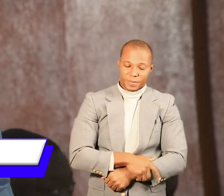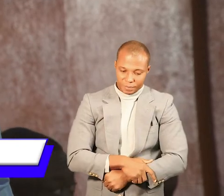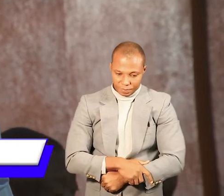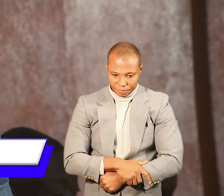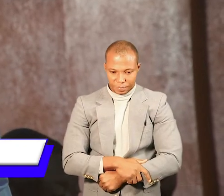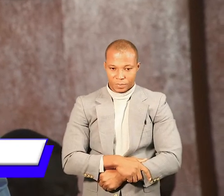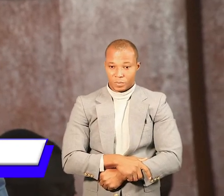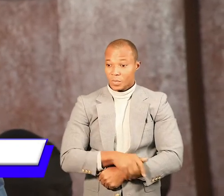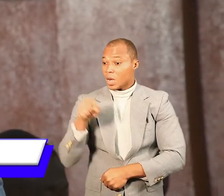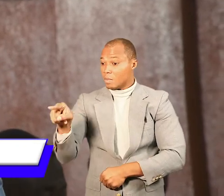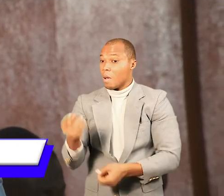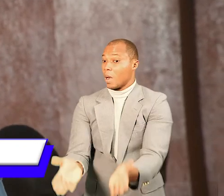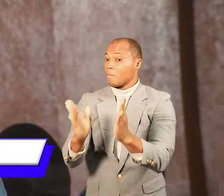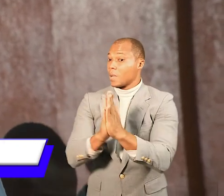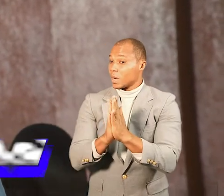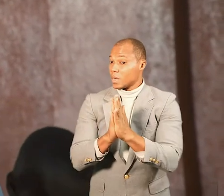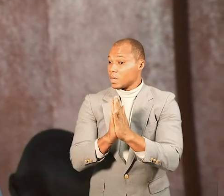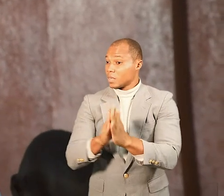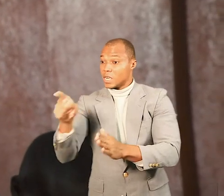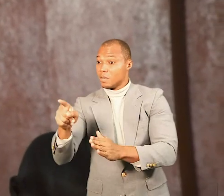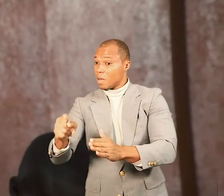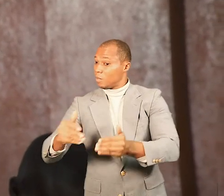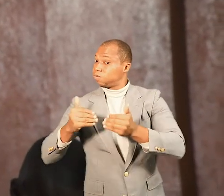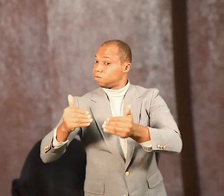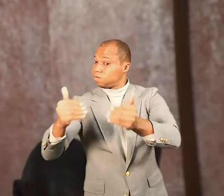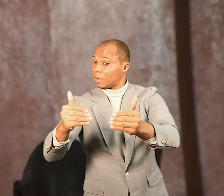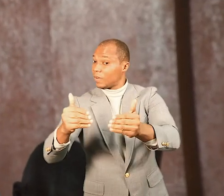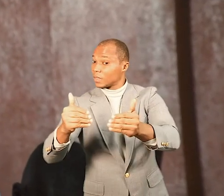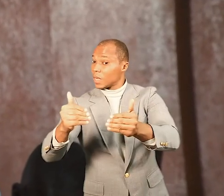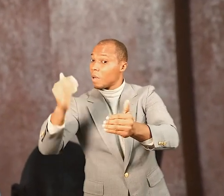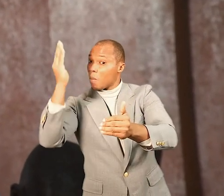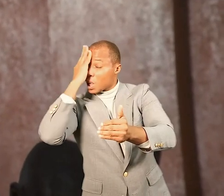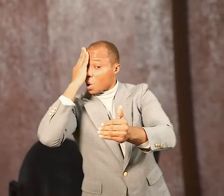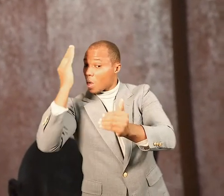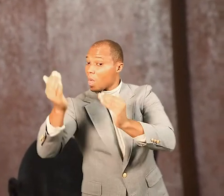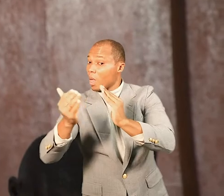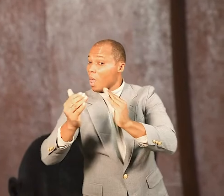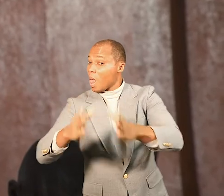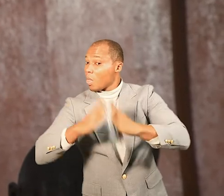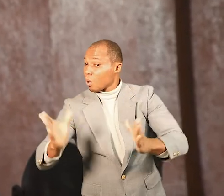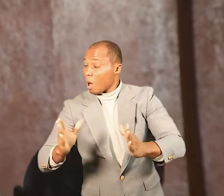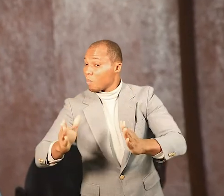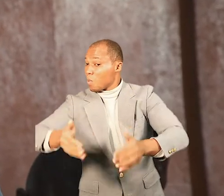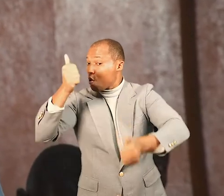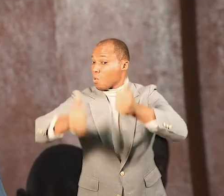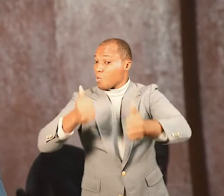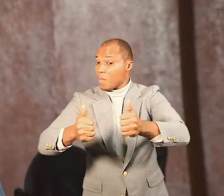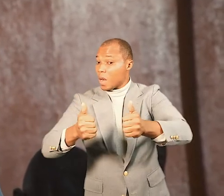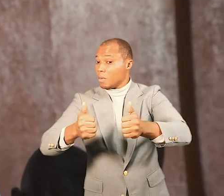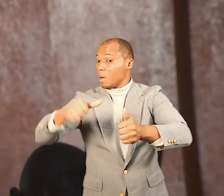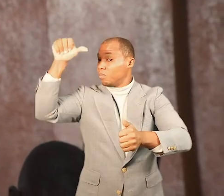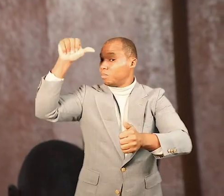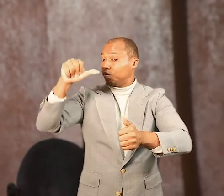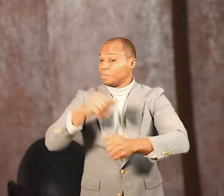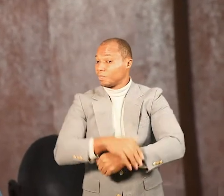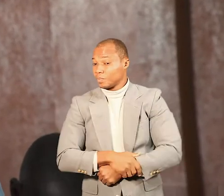Ma demande est-ce que c'est moi-même qui dois avancer ou du moins est-ce que c'est moi qui fais bac pour